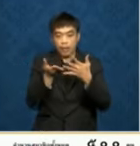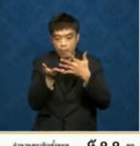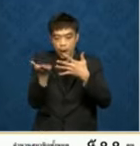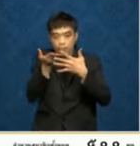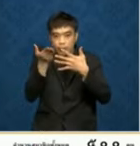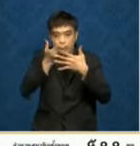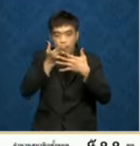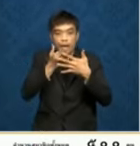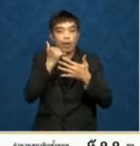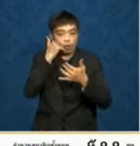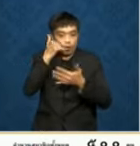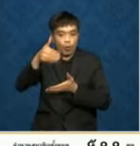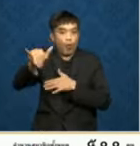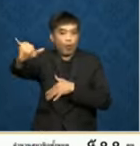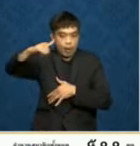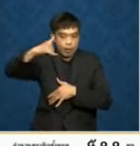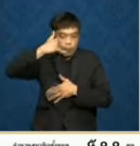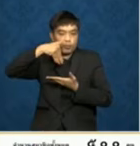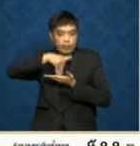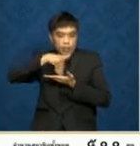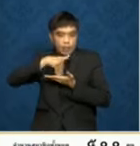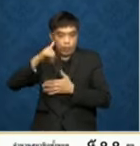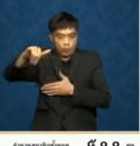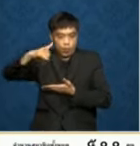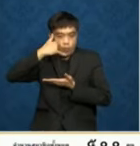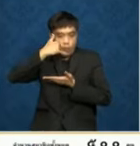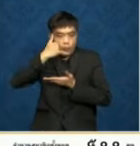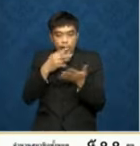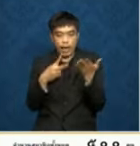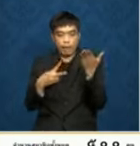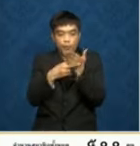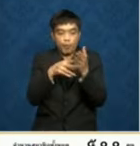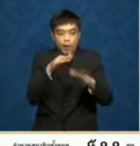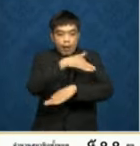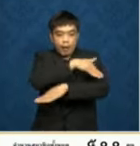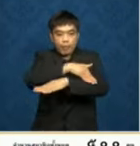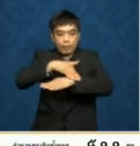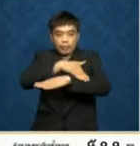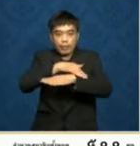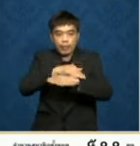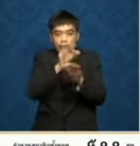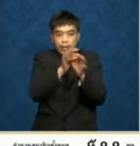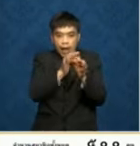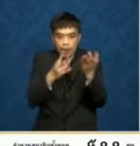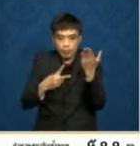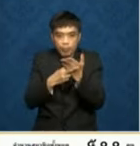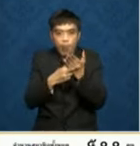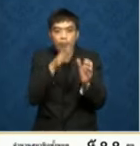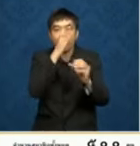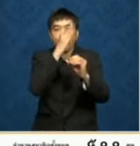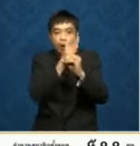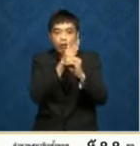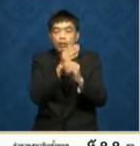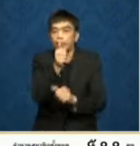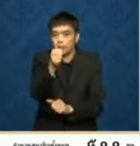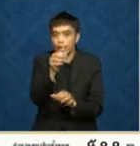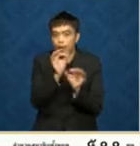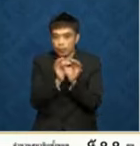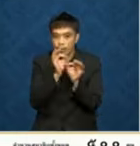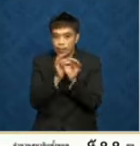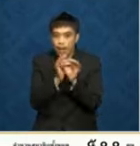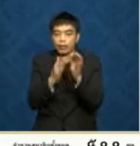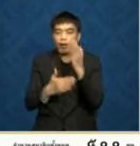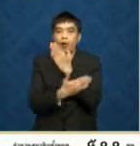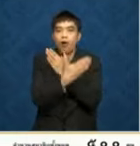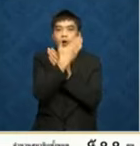ียวรังงับัชของมชชชีพจากเดิม 72 ชั่โมงขยายเป็ 7 วนละครับทราคารพานิก็เริ่มรวมมอกัออกมาตรการตาง แก